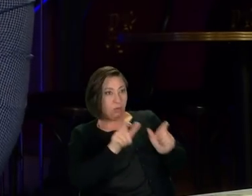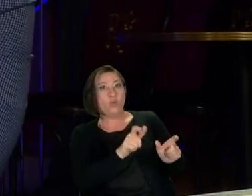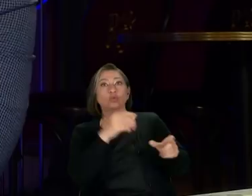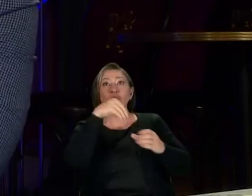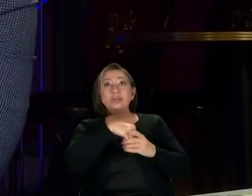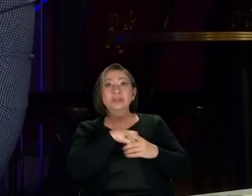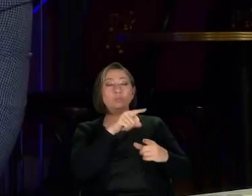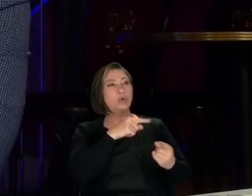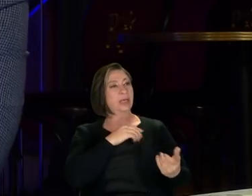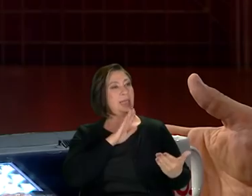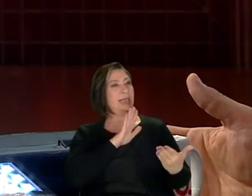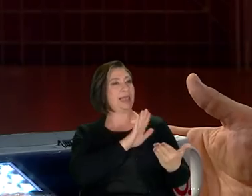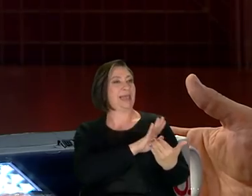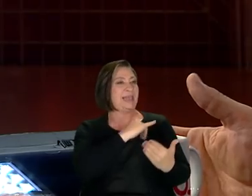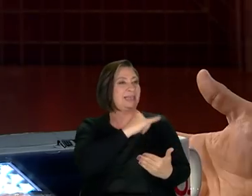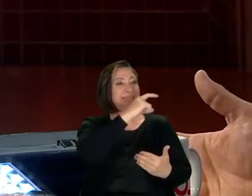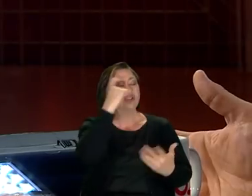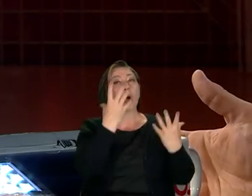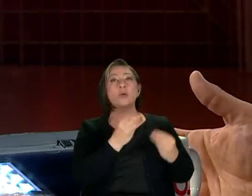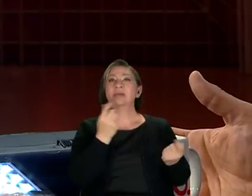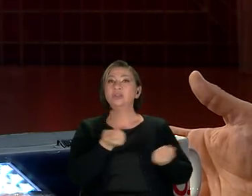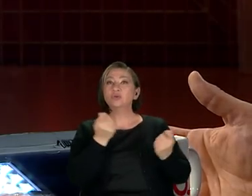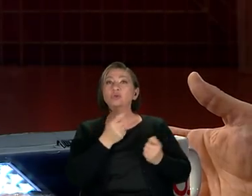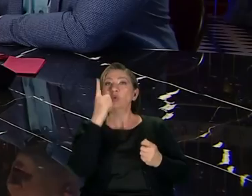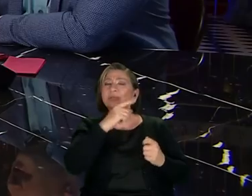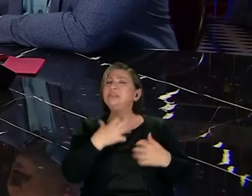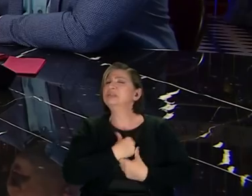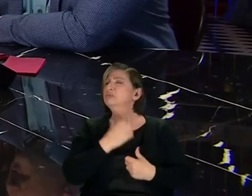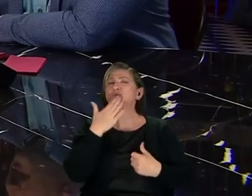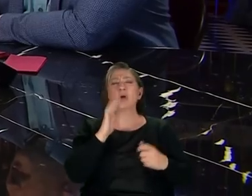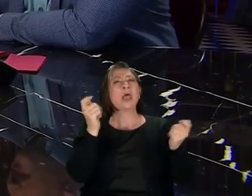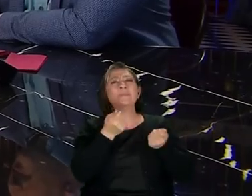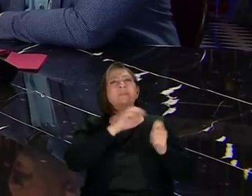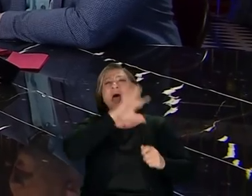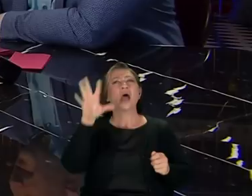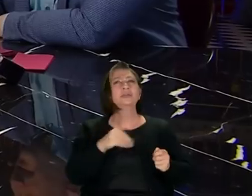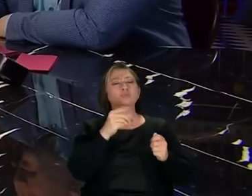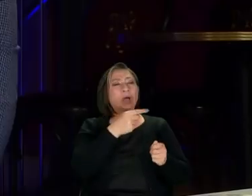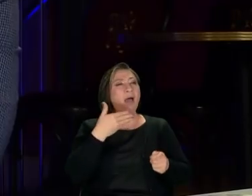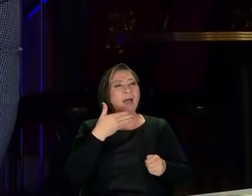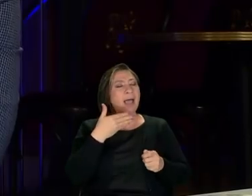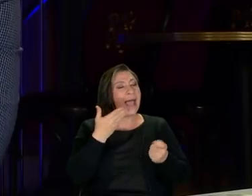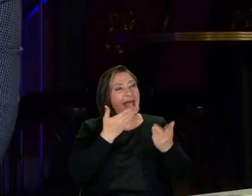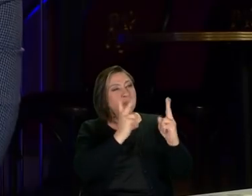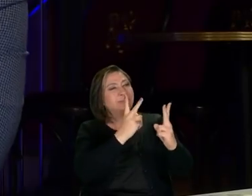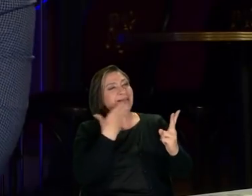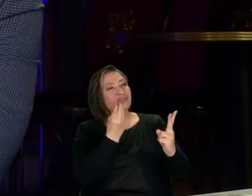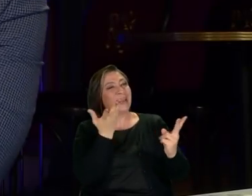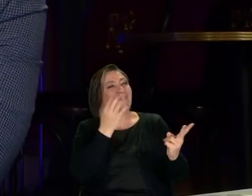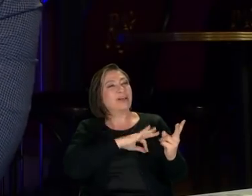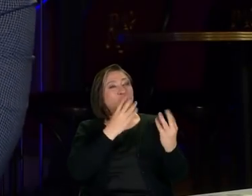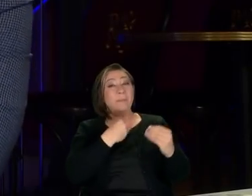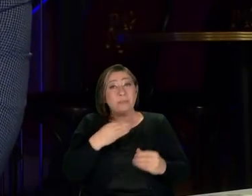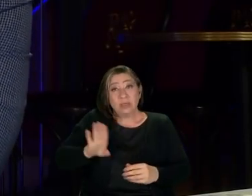için bu yaklaşımı sergiliyoruz ve o yüzden de bir sıkıntımız yok. Yaptığımız her işte de bunların menfaatini düşünüyoruz. Hmm. Bir de benim